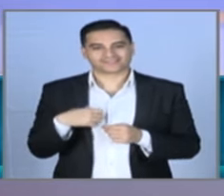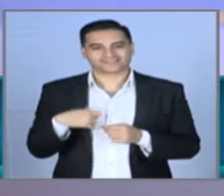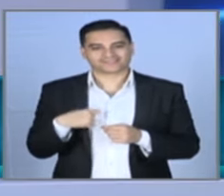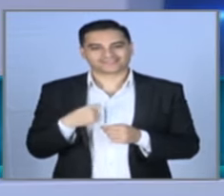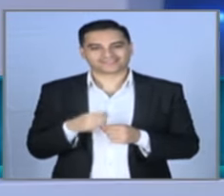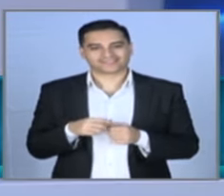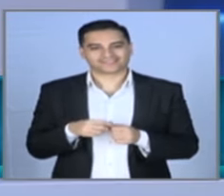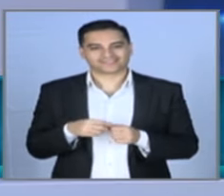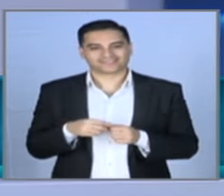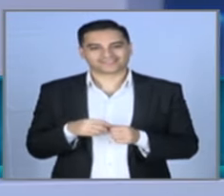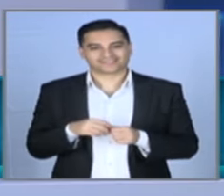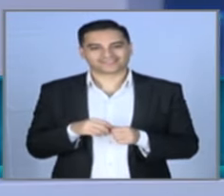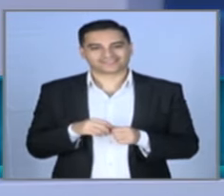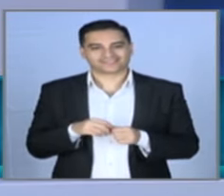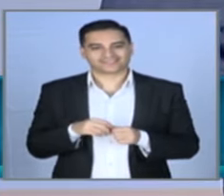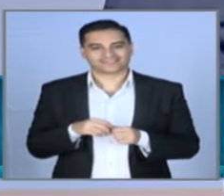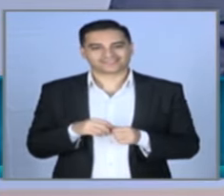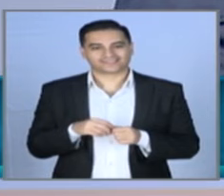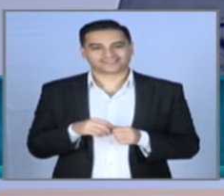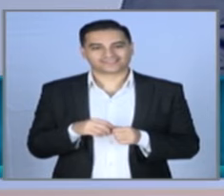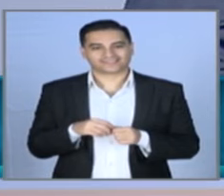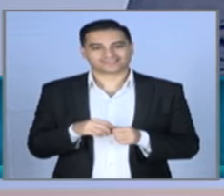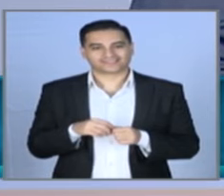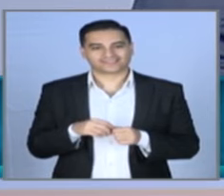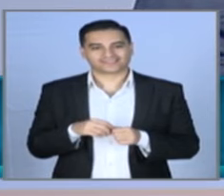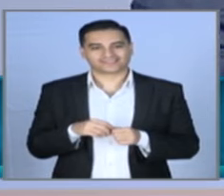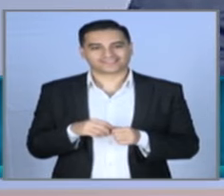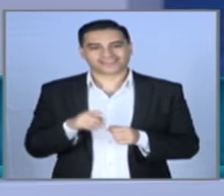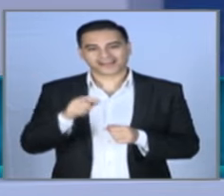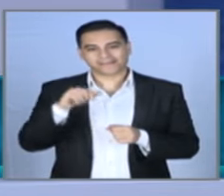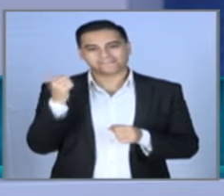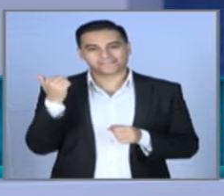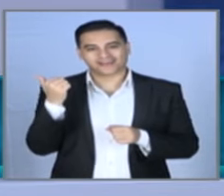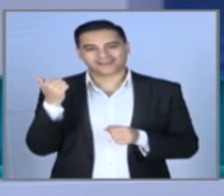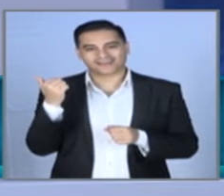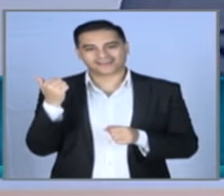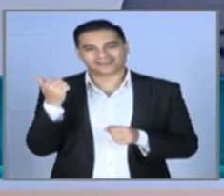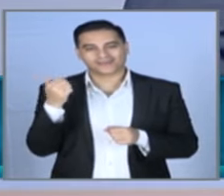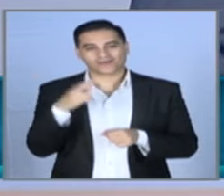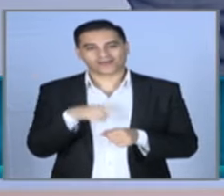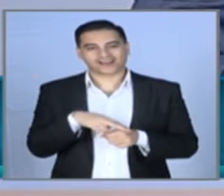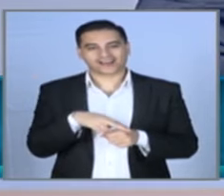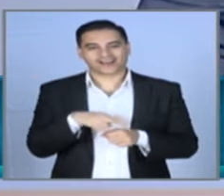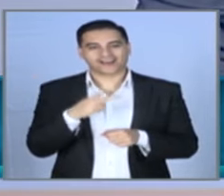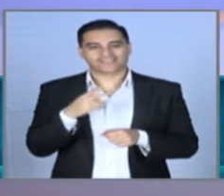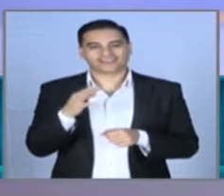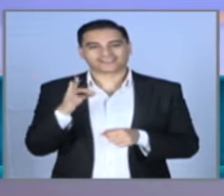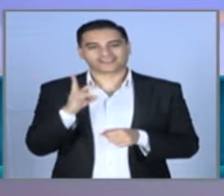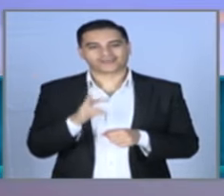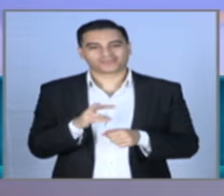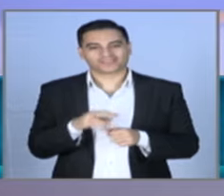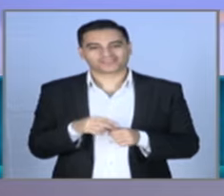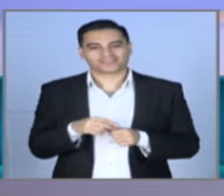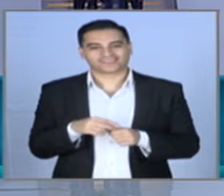شوية. أهو 2024. هو كتب امبارح وبعدين كتب 2023. من اللي